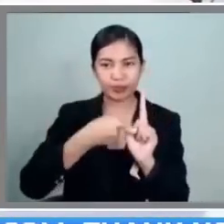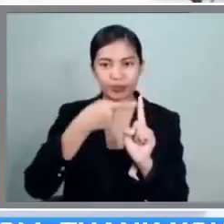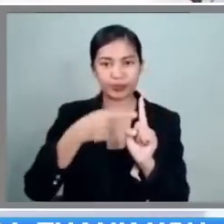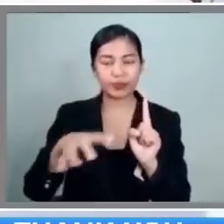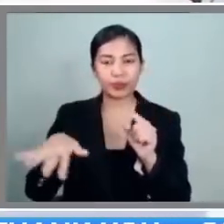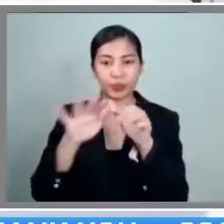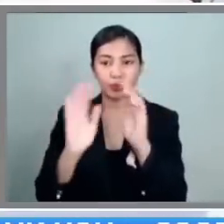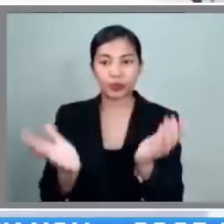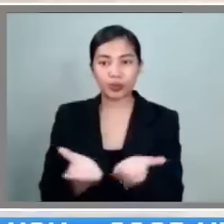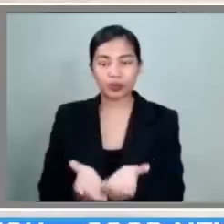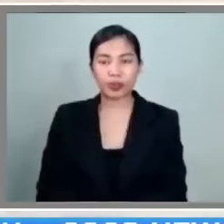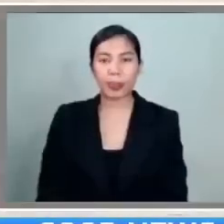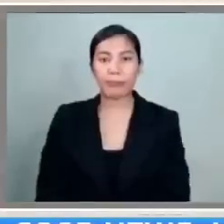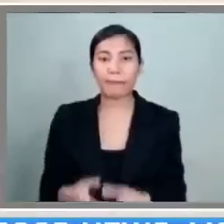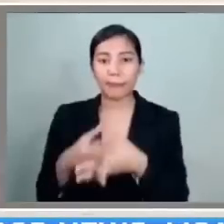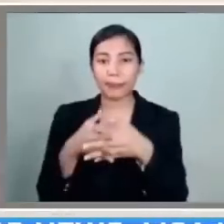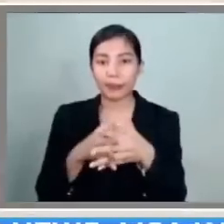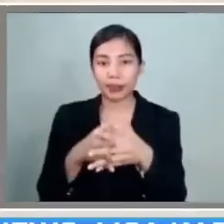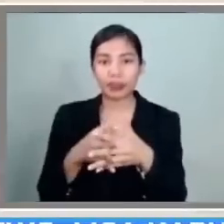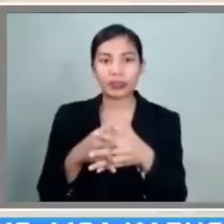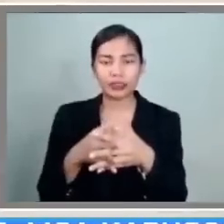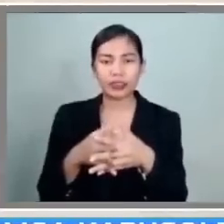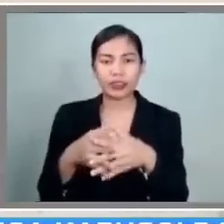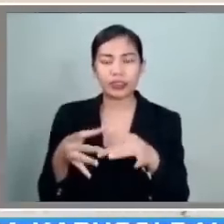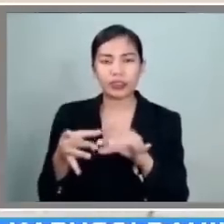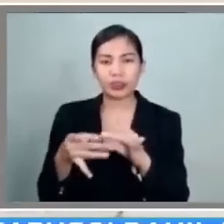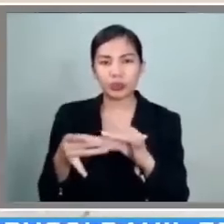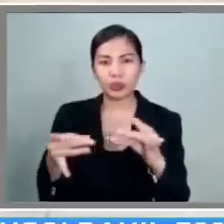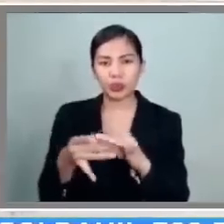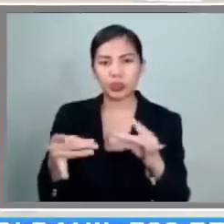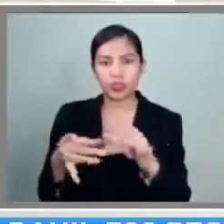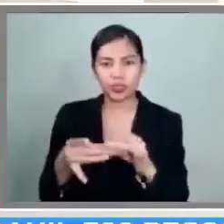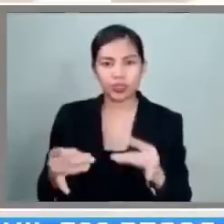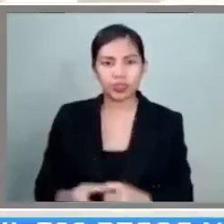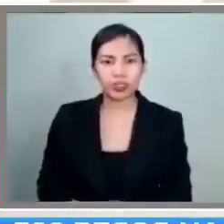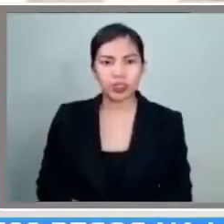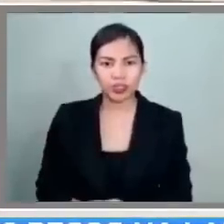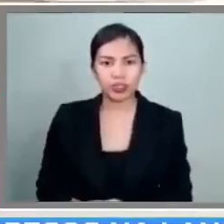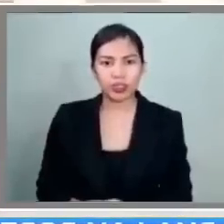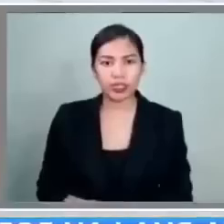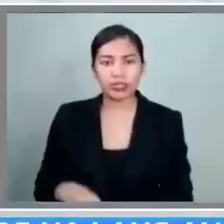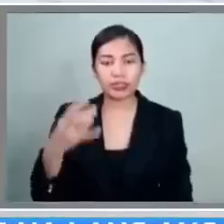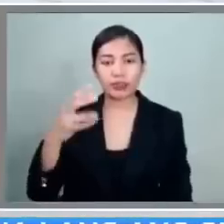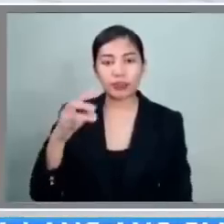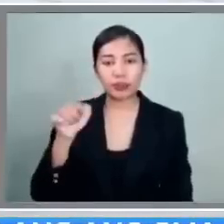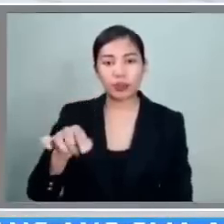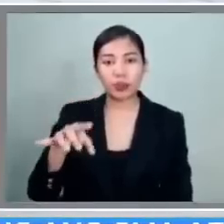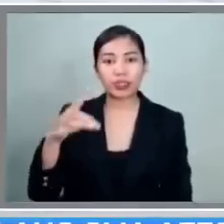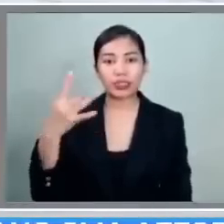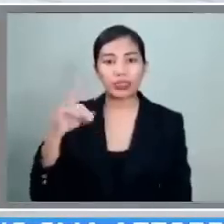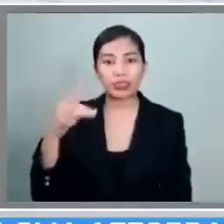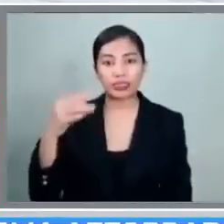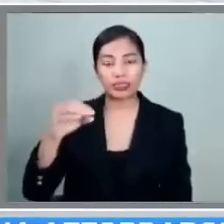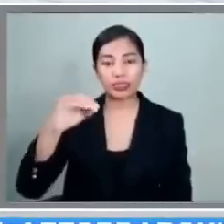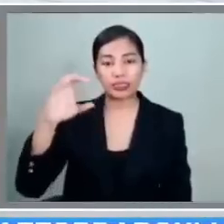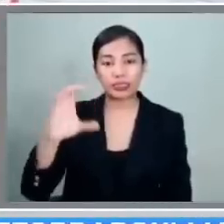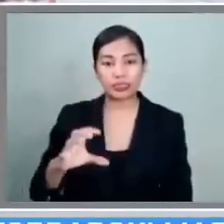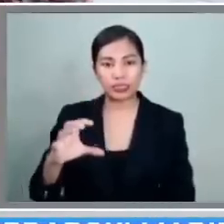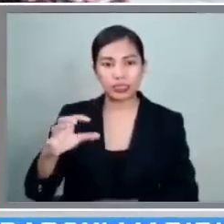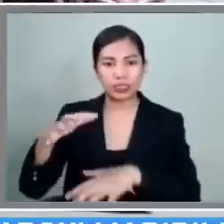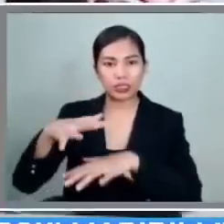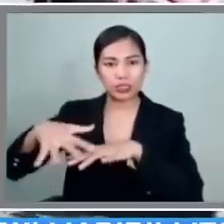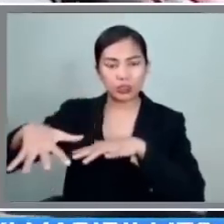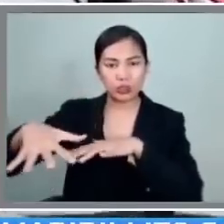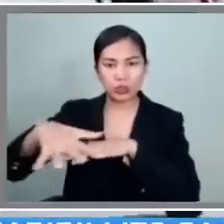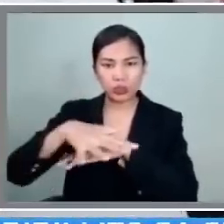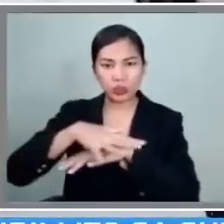Amerika, umabot sa 17.18 degrees Celsius ang average daily air temperature sa surface ng mundo. Nitong Lunes lang nang unang